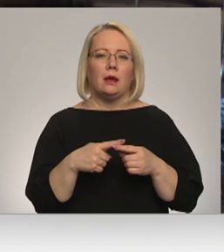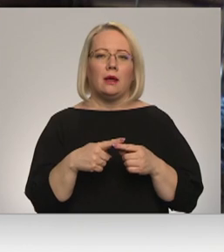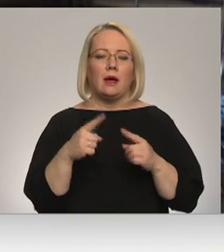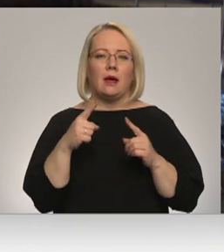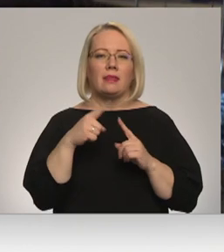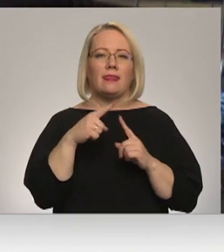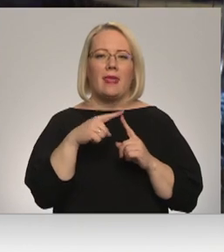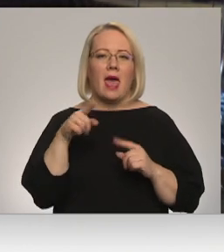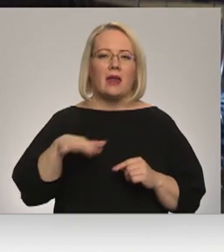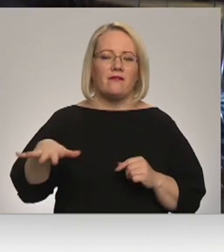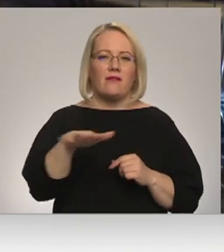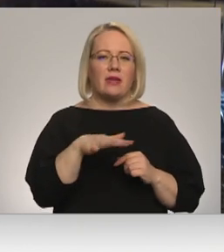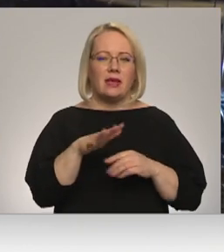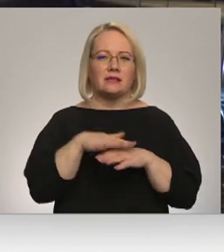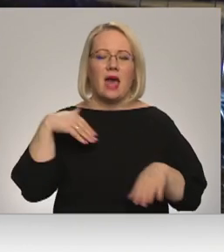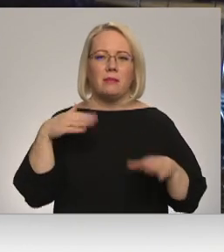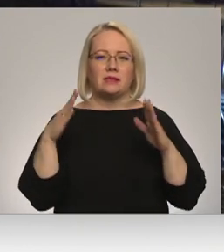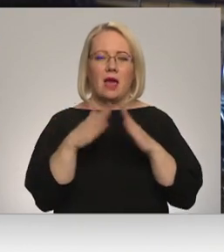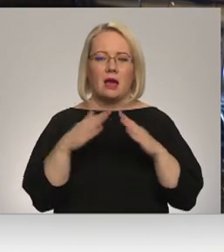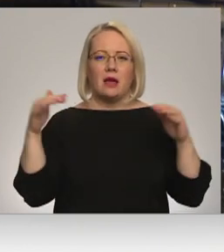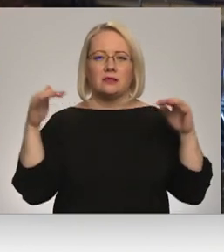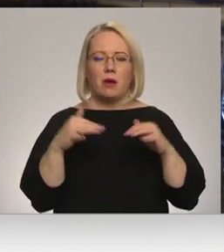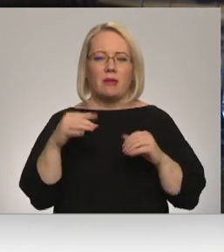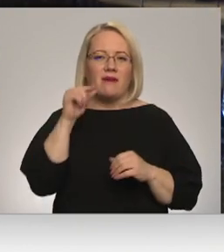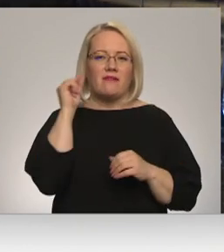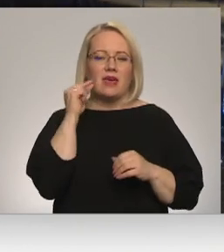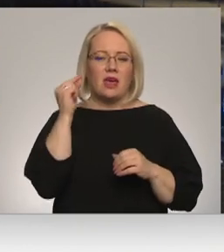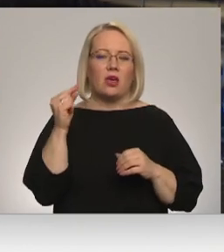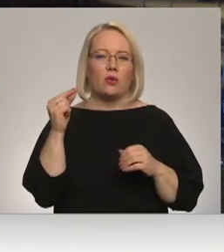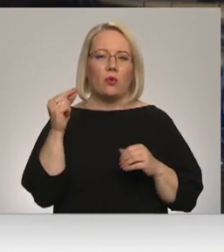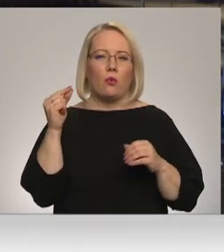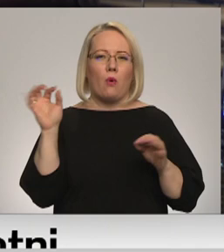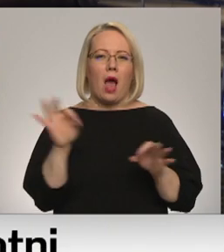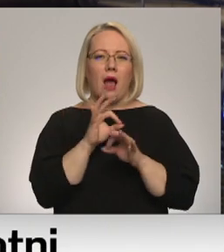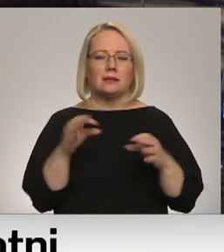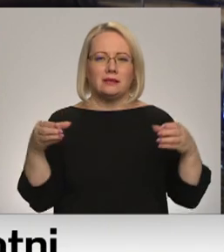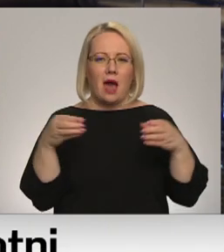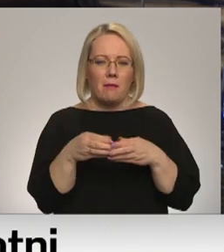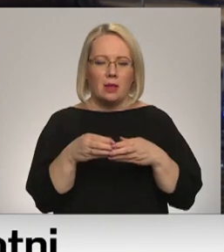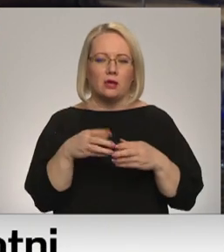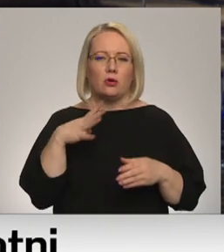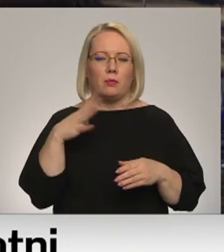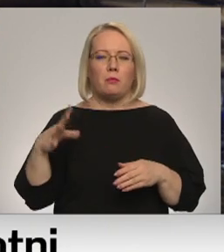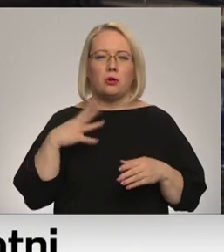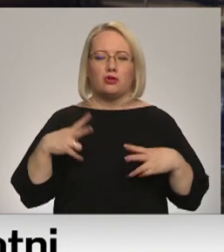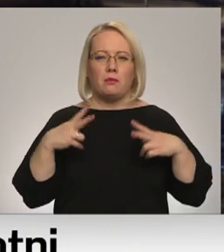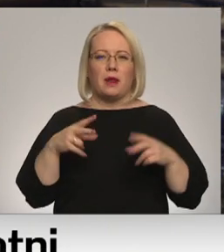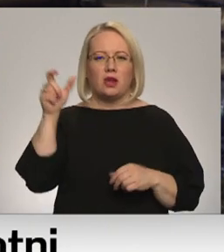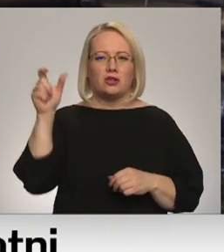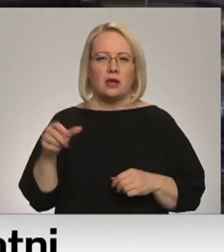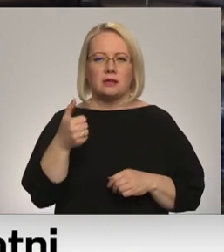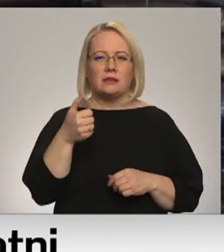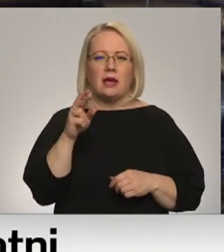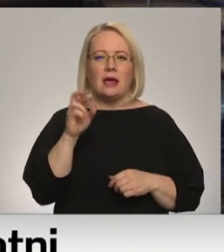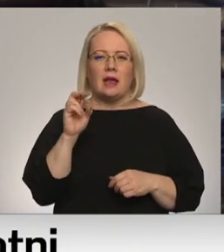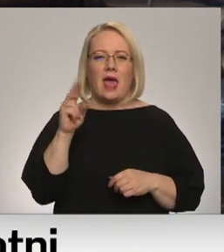Tērvetes saime sēkā. Mēs bijām sapulcējušies vīra ansamblis, tur bija mūsu bijušais priekšnieks. Gredzens, tā laika priekšnieks